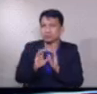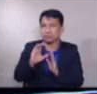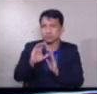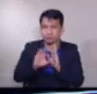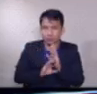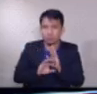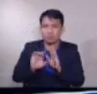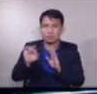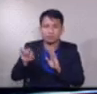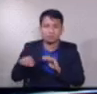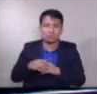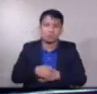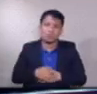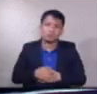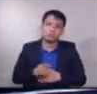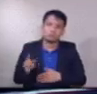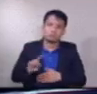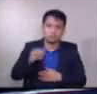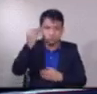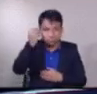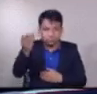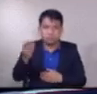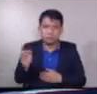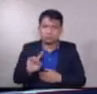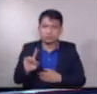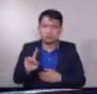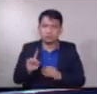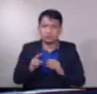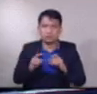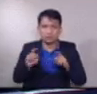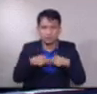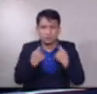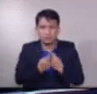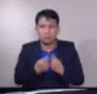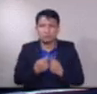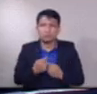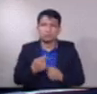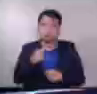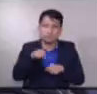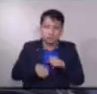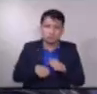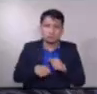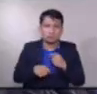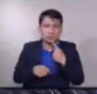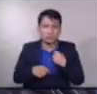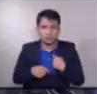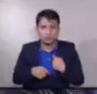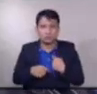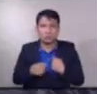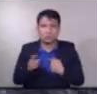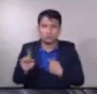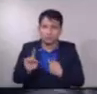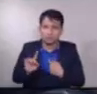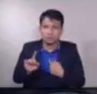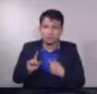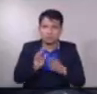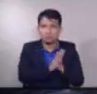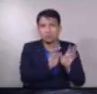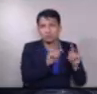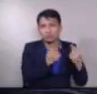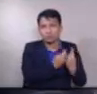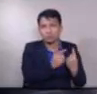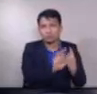o saligang batas para sa bawat tribo. Tama po mo yan. Hindi po sa medyo masalimuot. Hindi po yung bawat tribo.